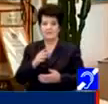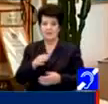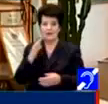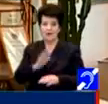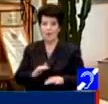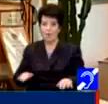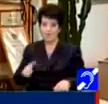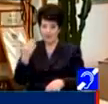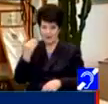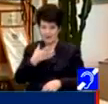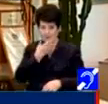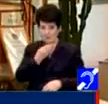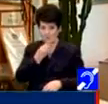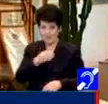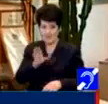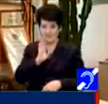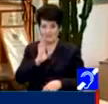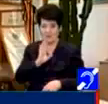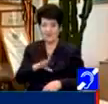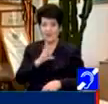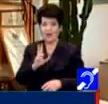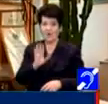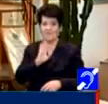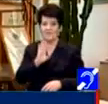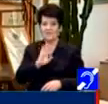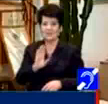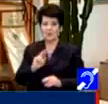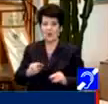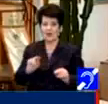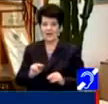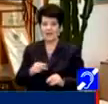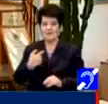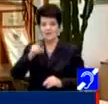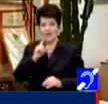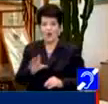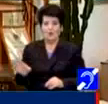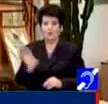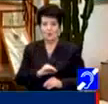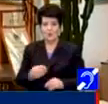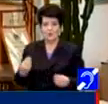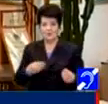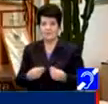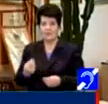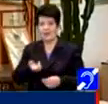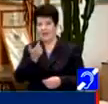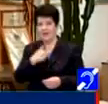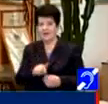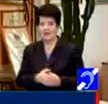mele, cele mai frumoase doamne erau învățătoare. Ele știau totul, se îmbrăcau cel mai